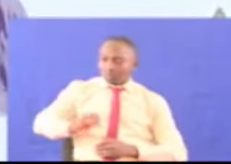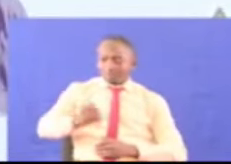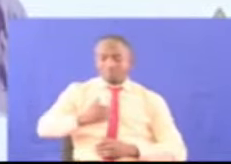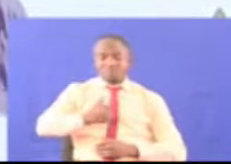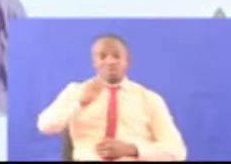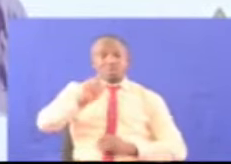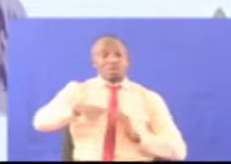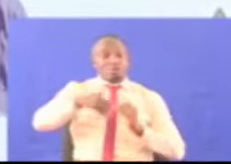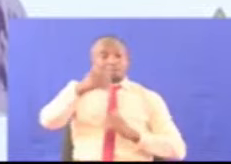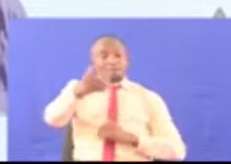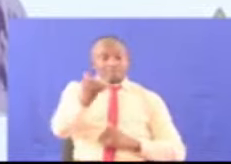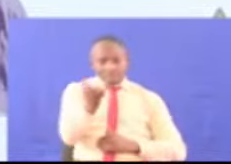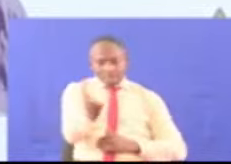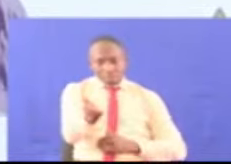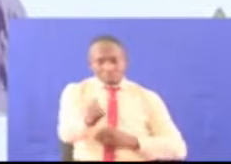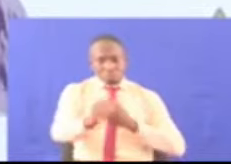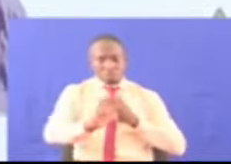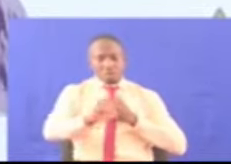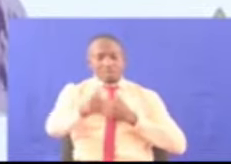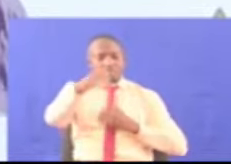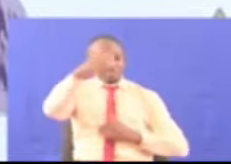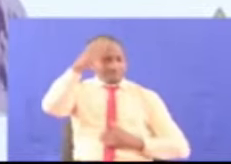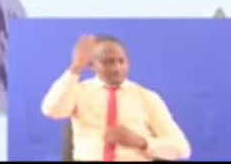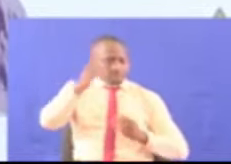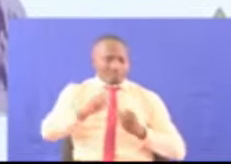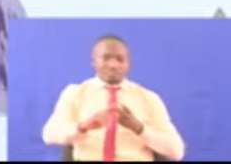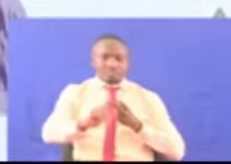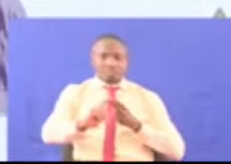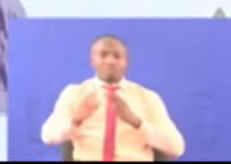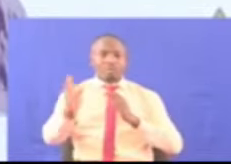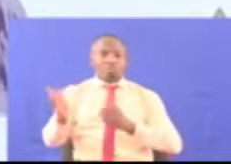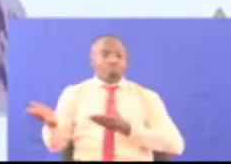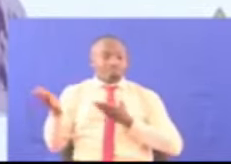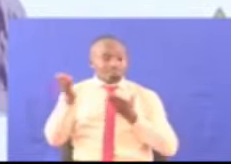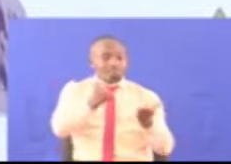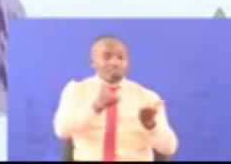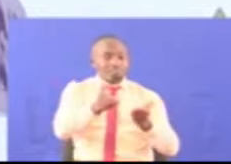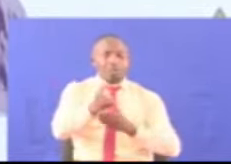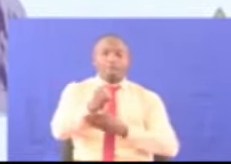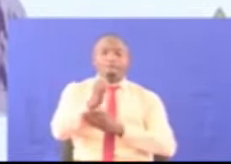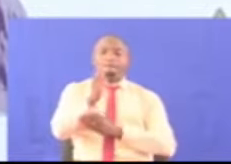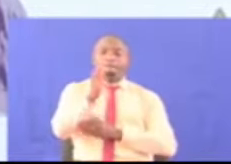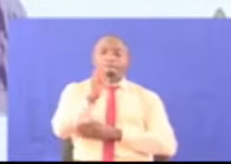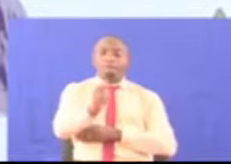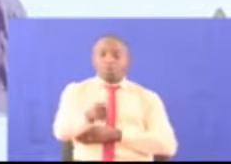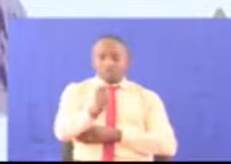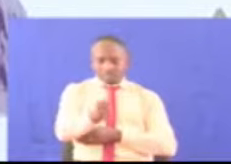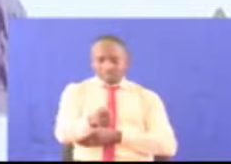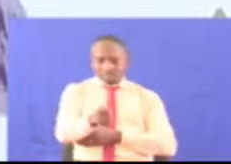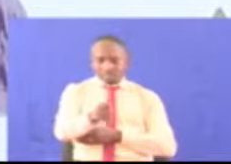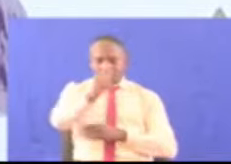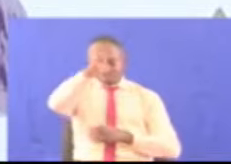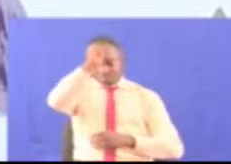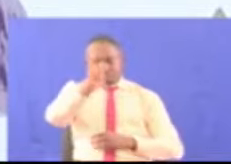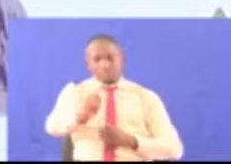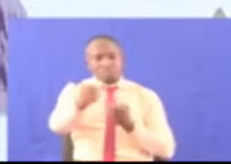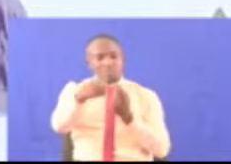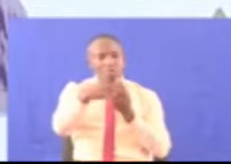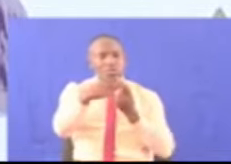yenu kwa niaba ya serikali kuleta salamu za pongezi kwa Mheshimiwa Dr. Tulia